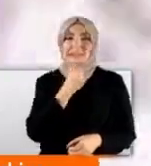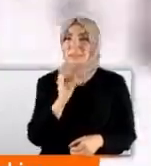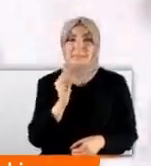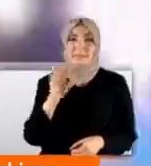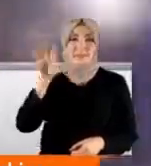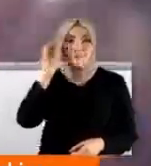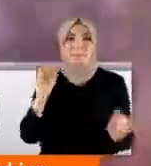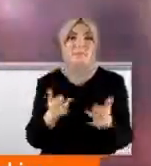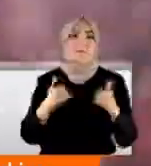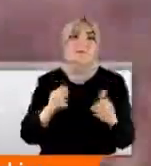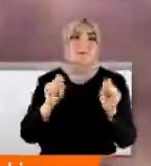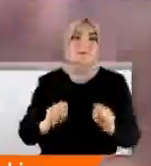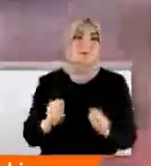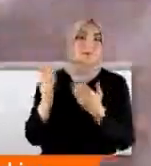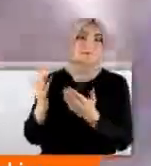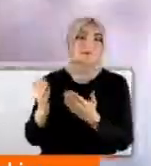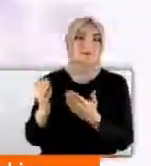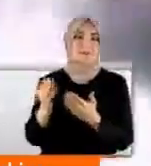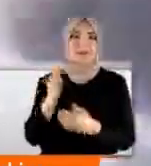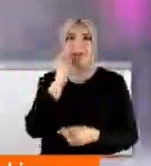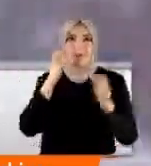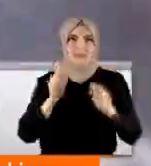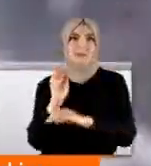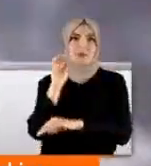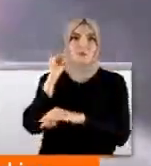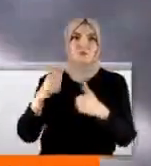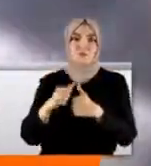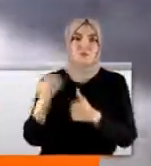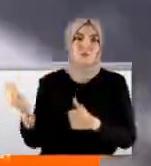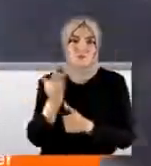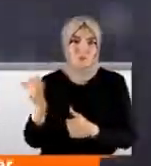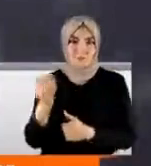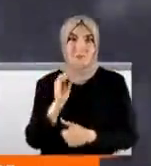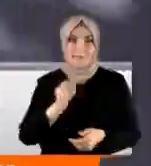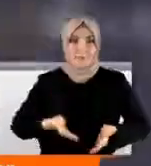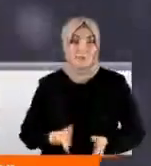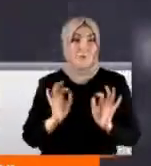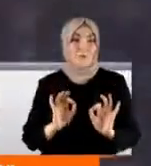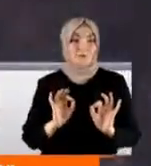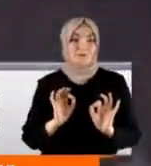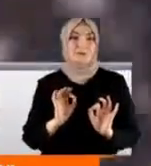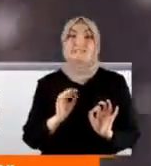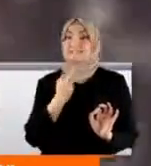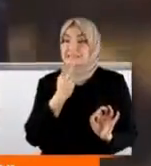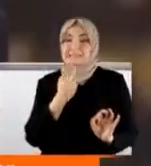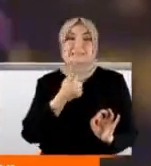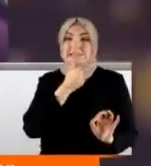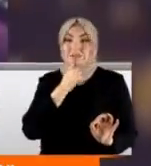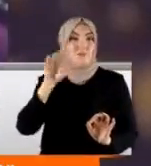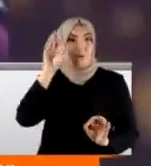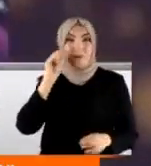Başkentte yaşayan bir çift doğacak bebeklerinin cinsiyetini öğrenmek için parti düzenledi. Sosyal medyada yayınlanan o